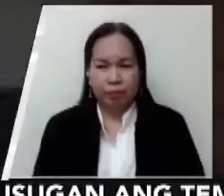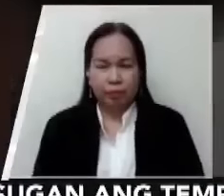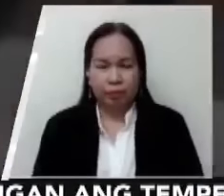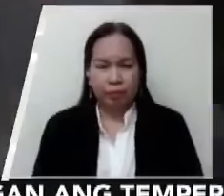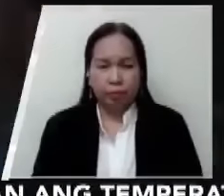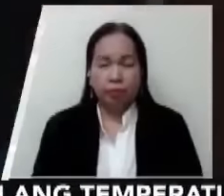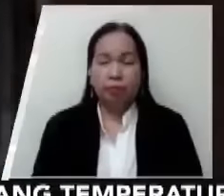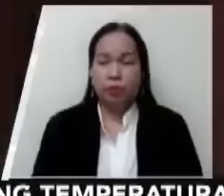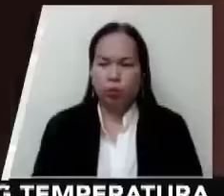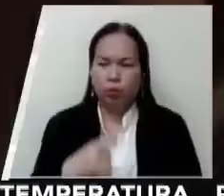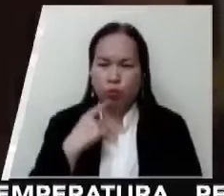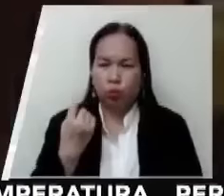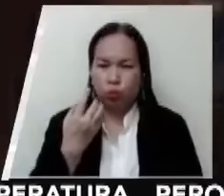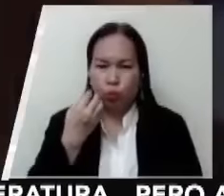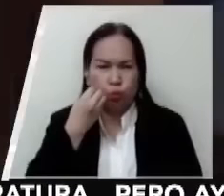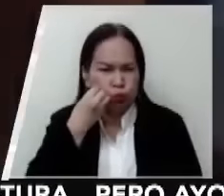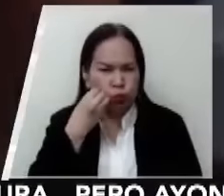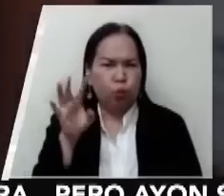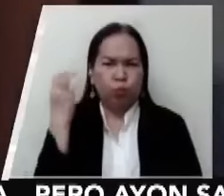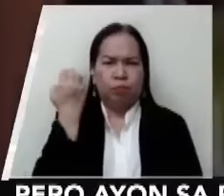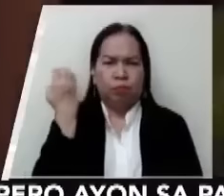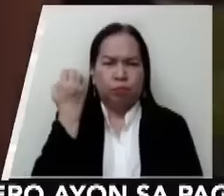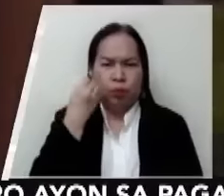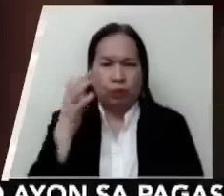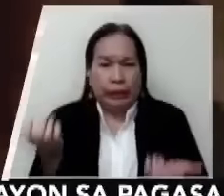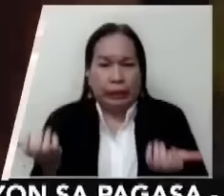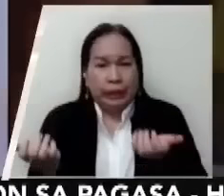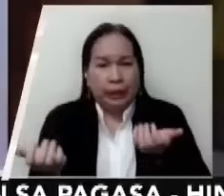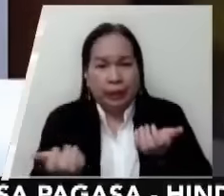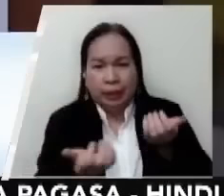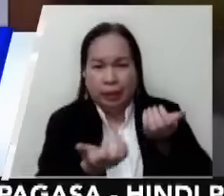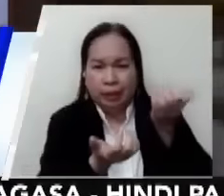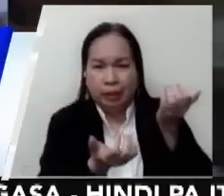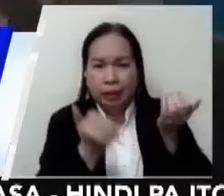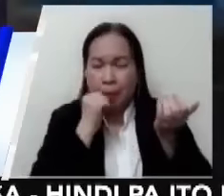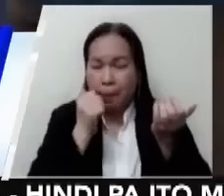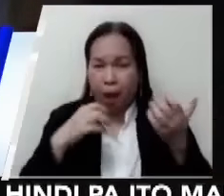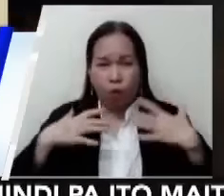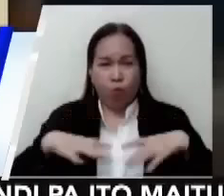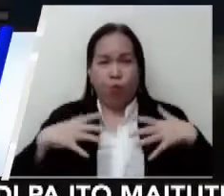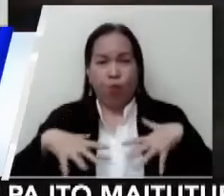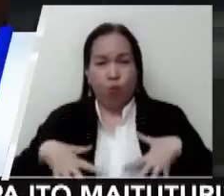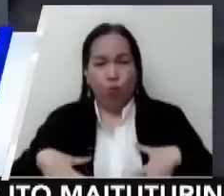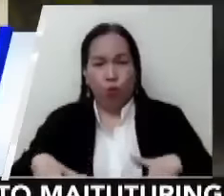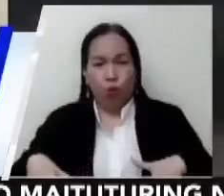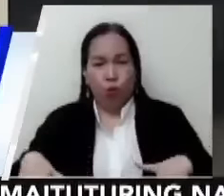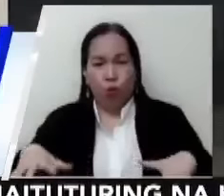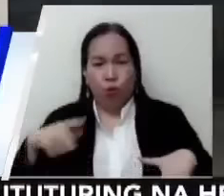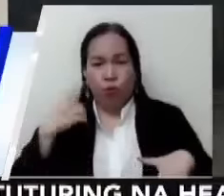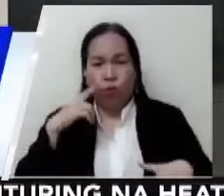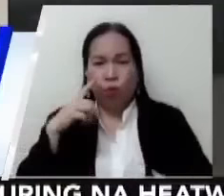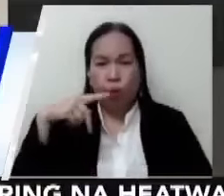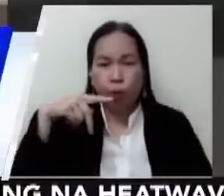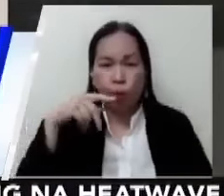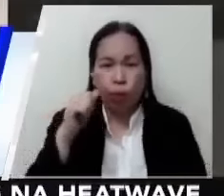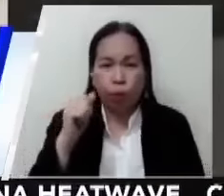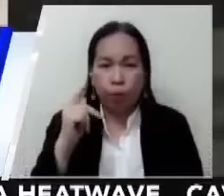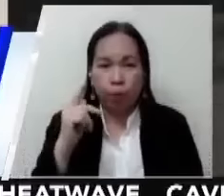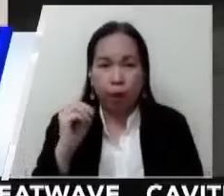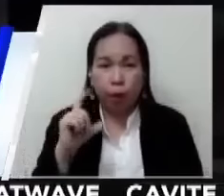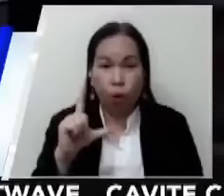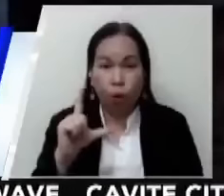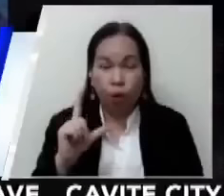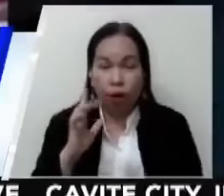Nagmamadali ang mga ito habang buhat ang isang babaeng naka-costume para sa Pakol Festival ng Santa Catalina Negros